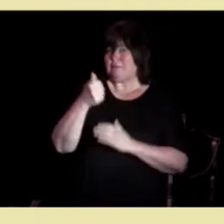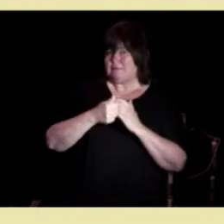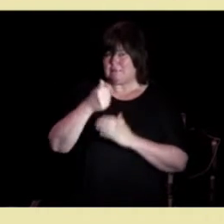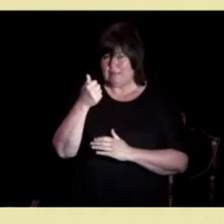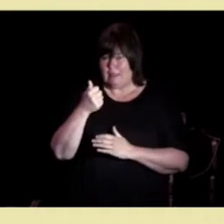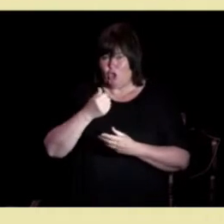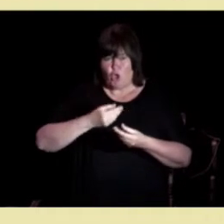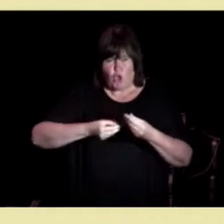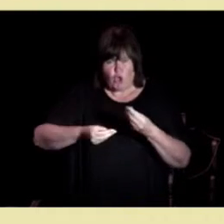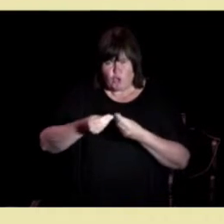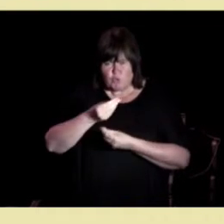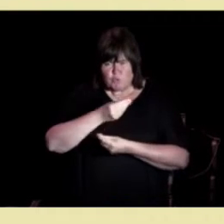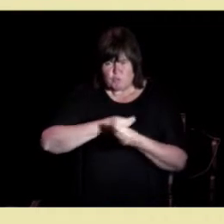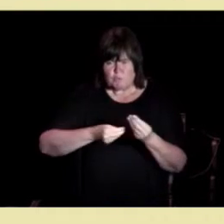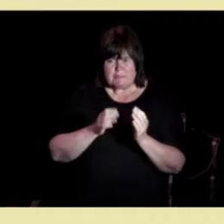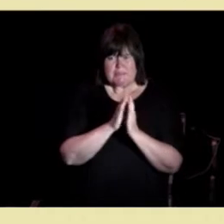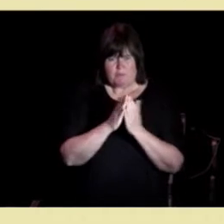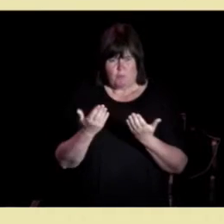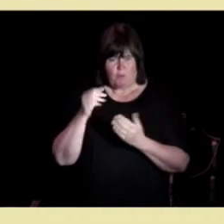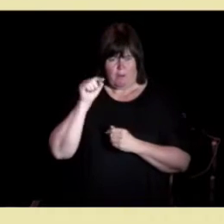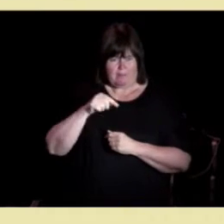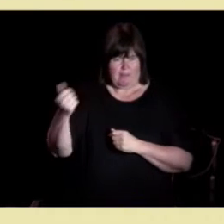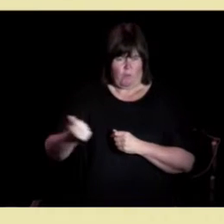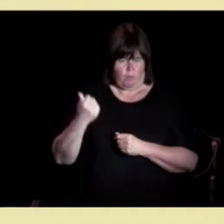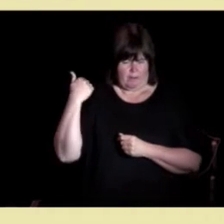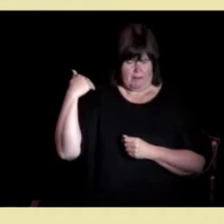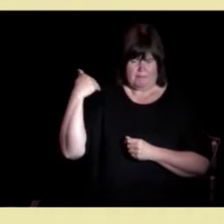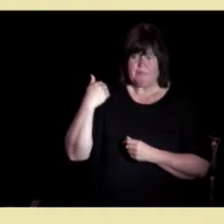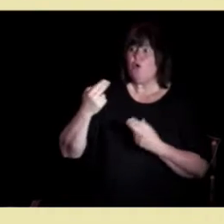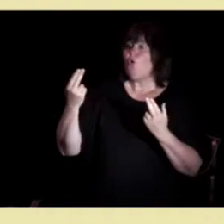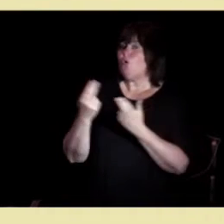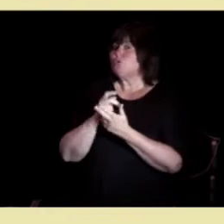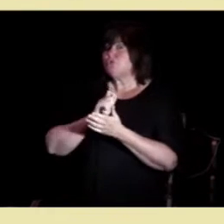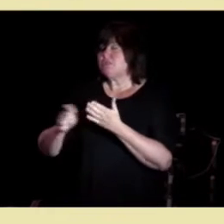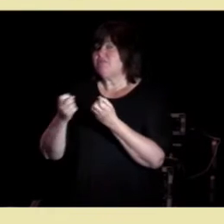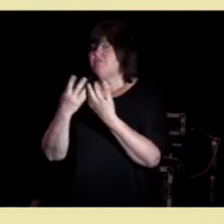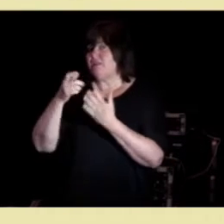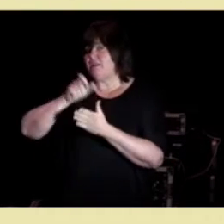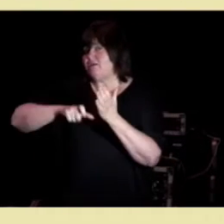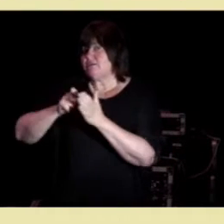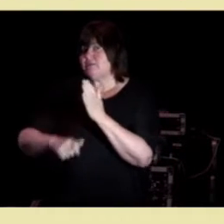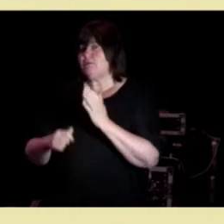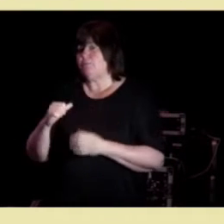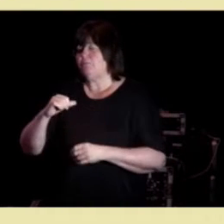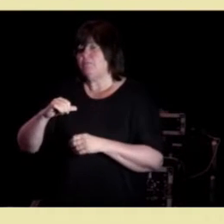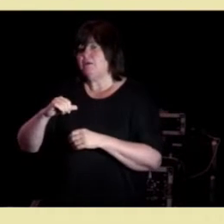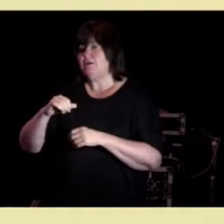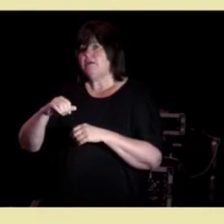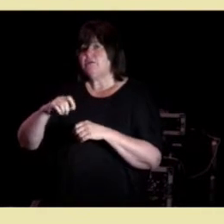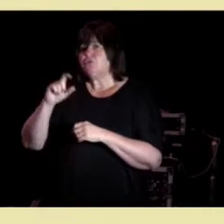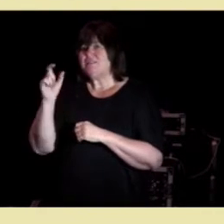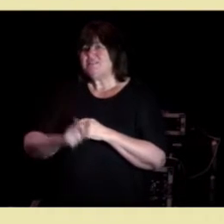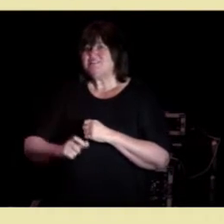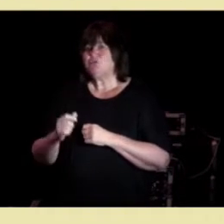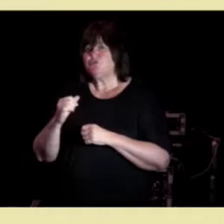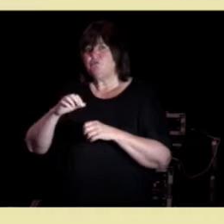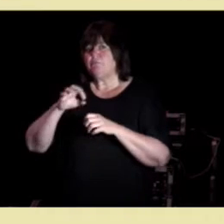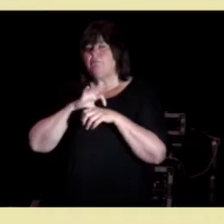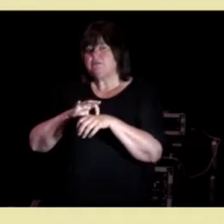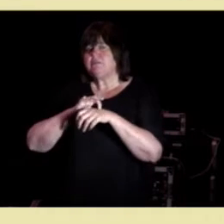Hun har også skrevet flere artikler om risiko for pasientskade selv ved de mest velrenommerte sykehusene.